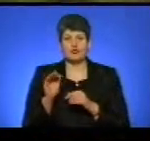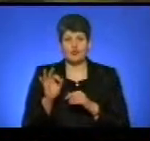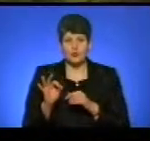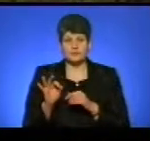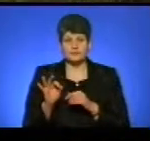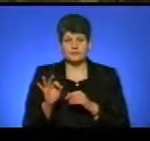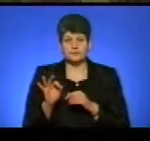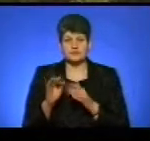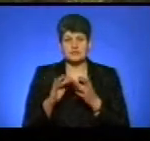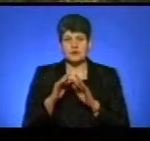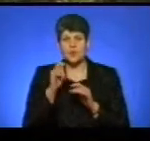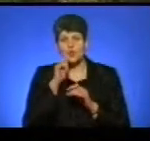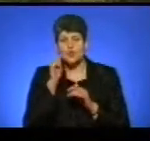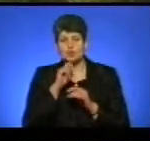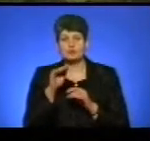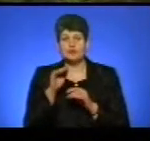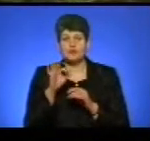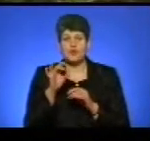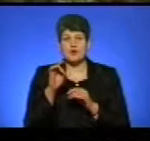і сайт ukrforest.com.